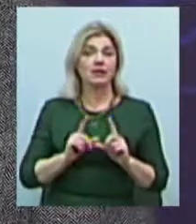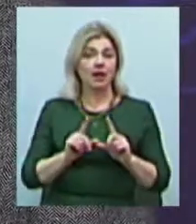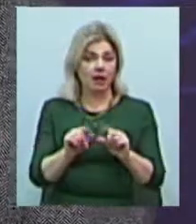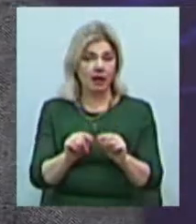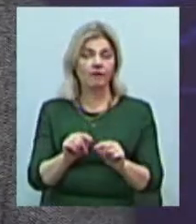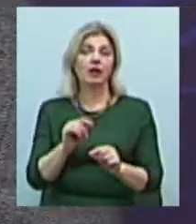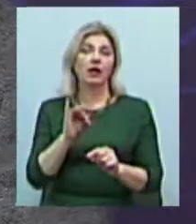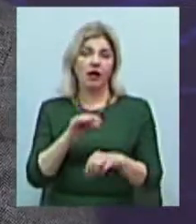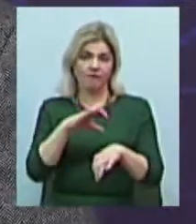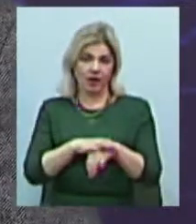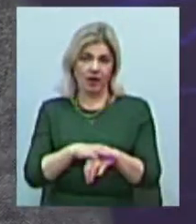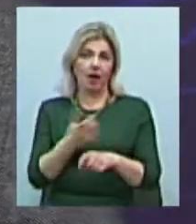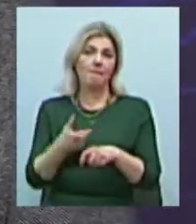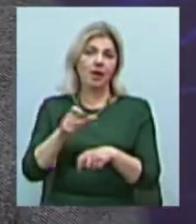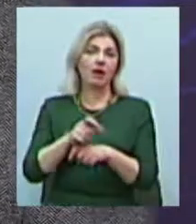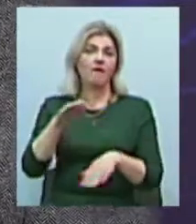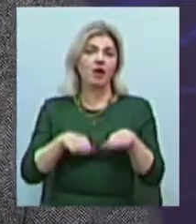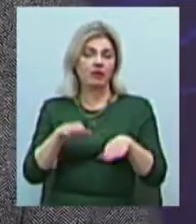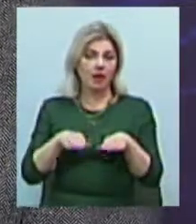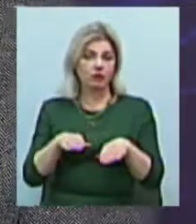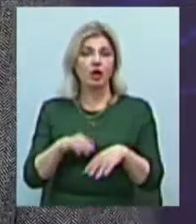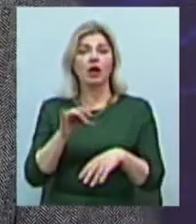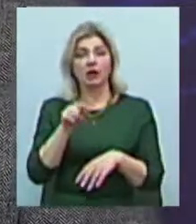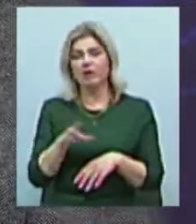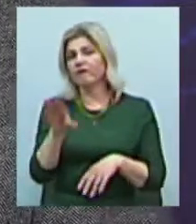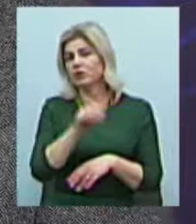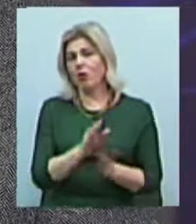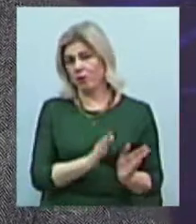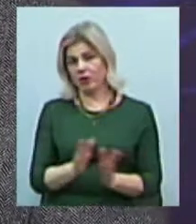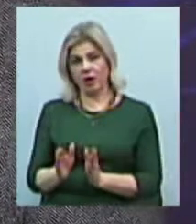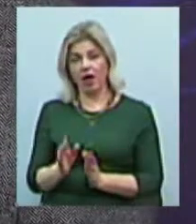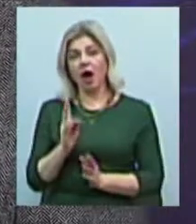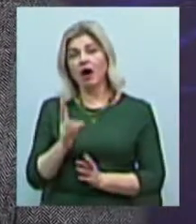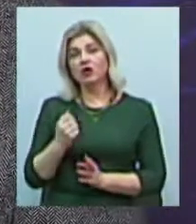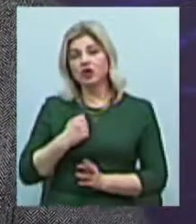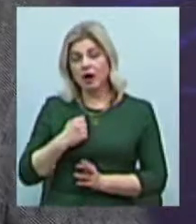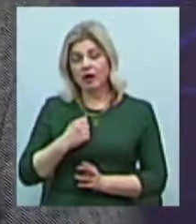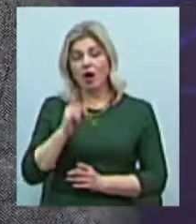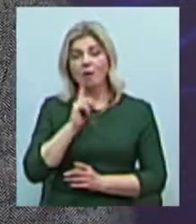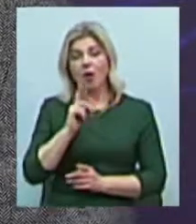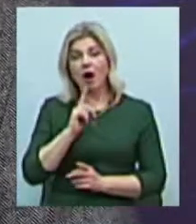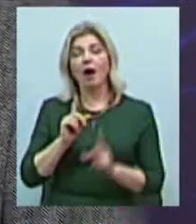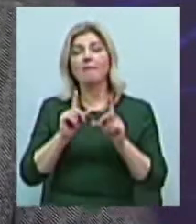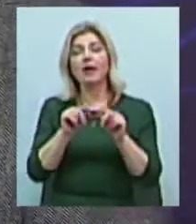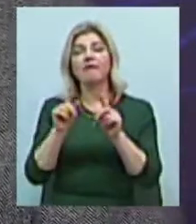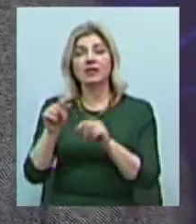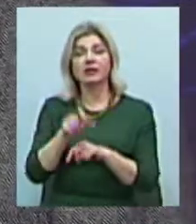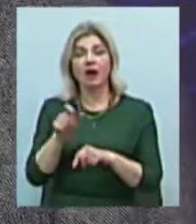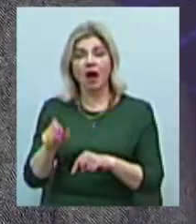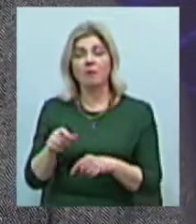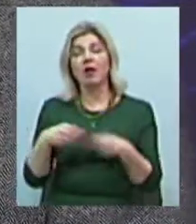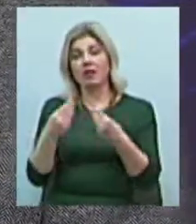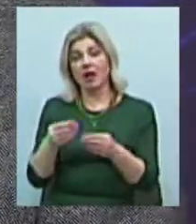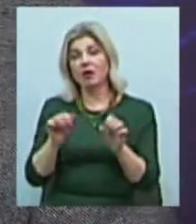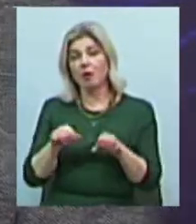і виявили перевантаження. Тоді все стане на свої місця. А, на жаль, поки перевізникам надають можливість